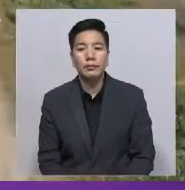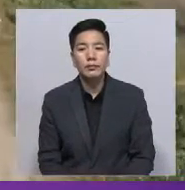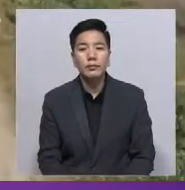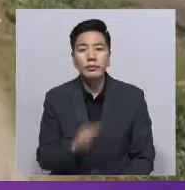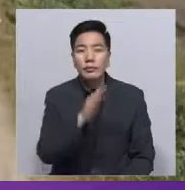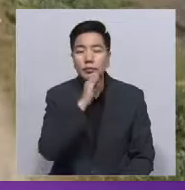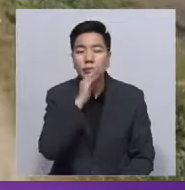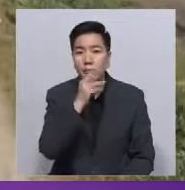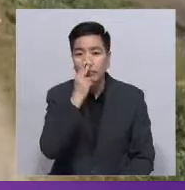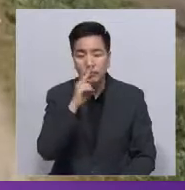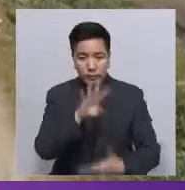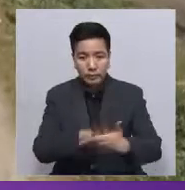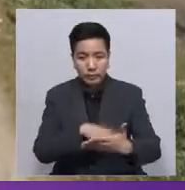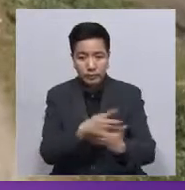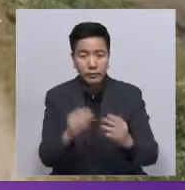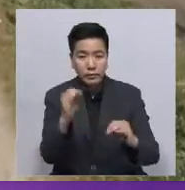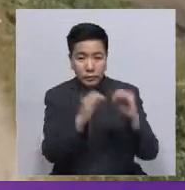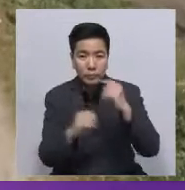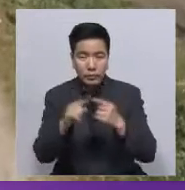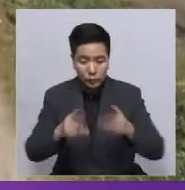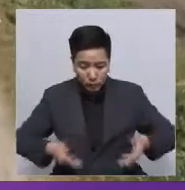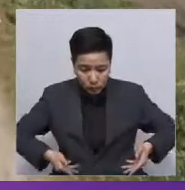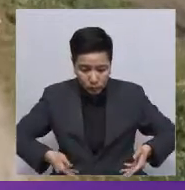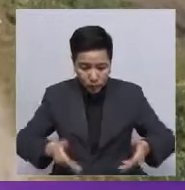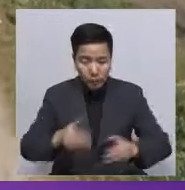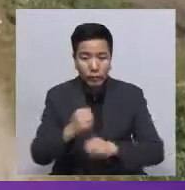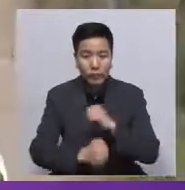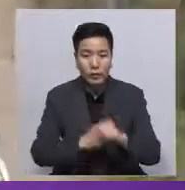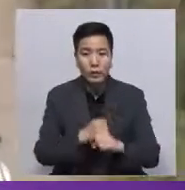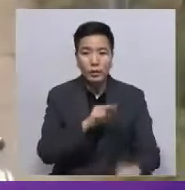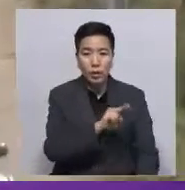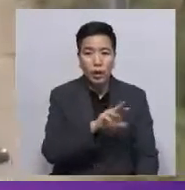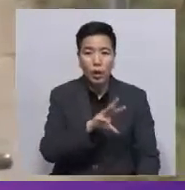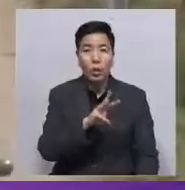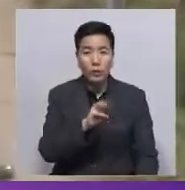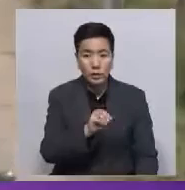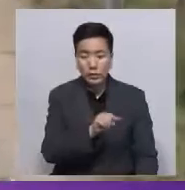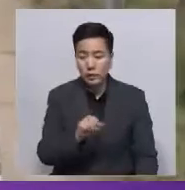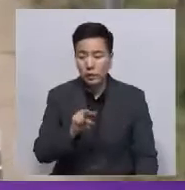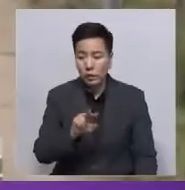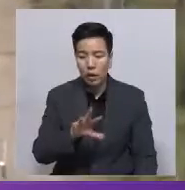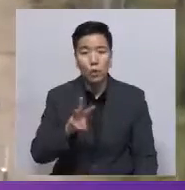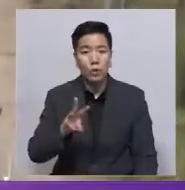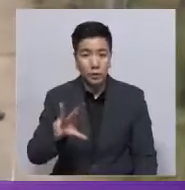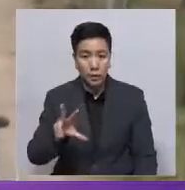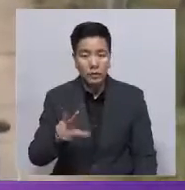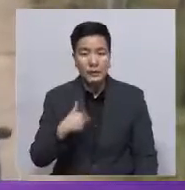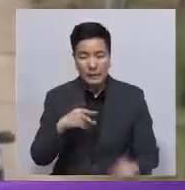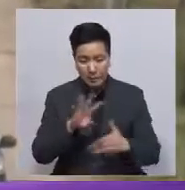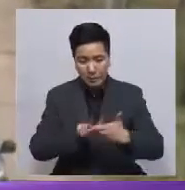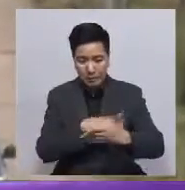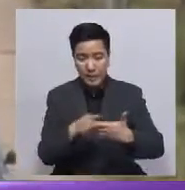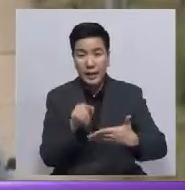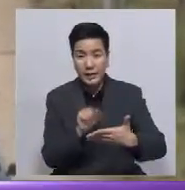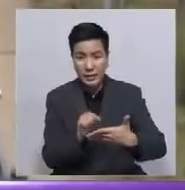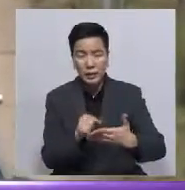และถ้ามาดูแผนแม่บทความปลอดภัยทางถนนนะครับปี2560ถึง2563แผนฉบับนี้นะครับ